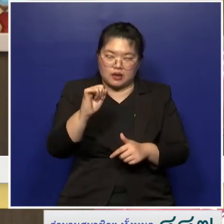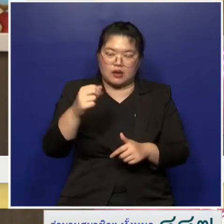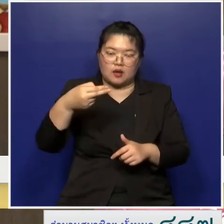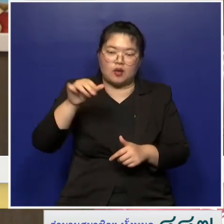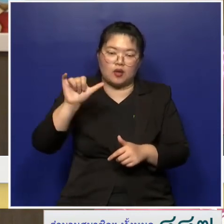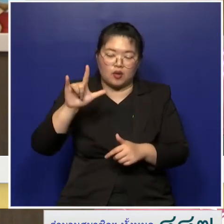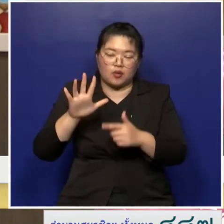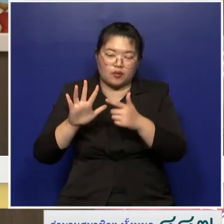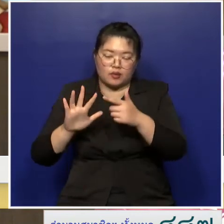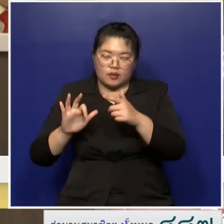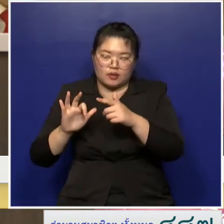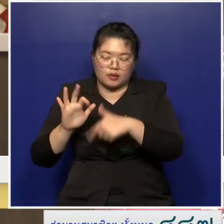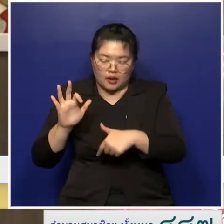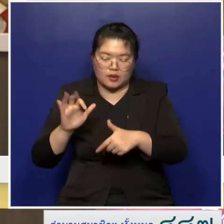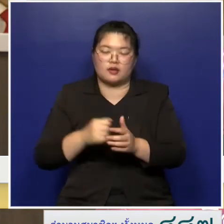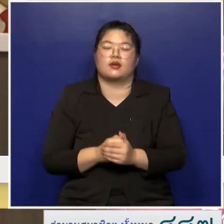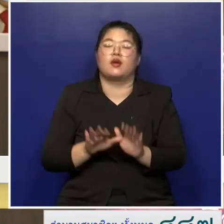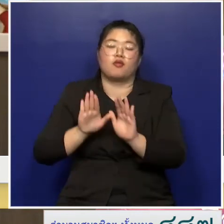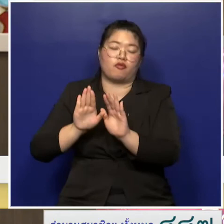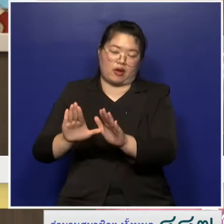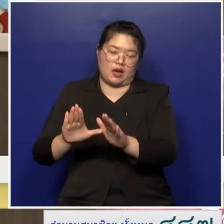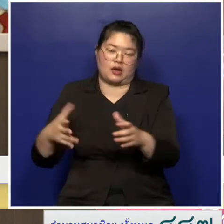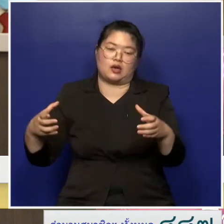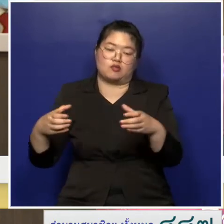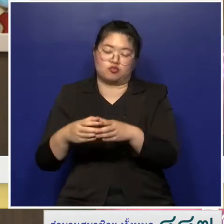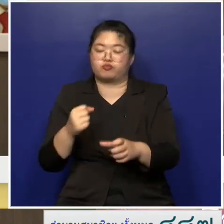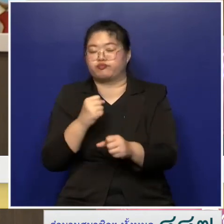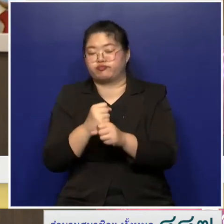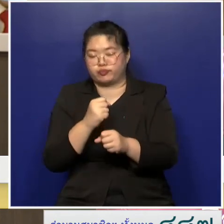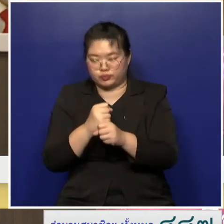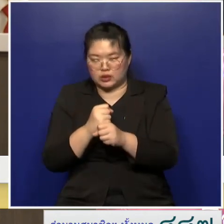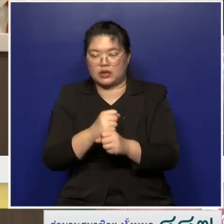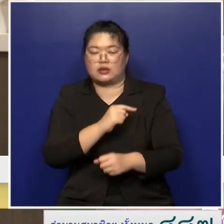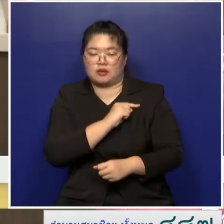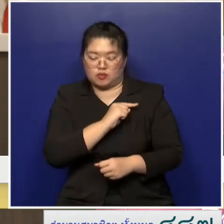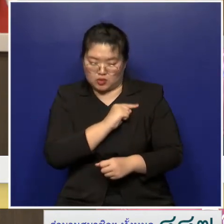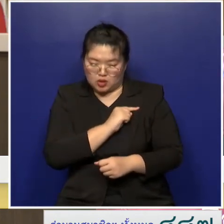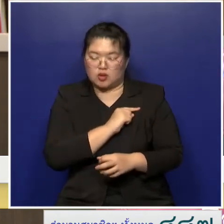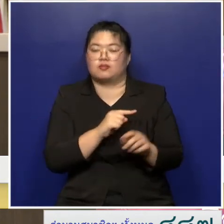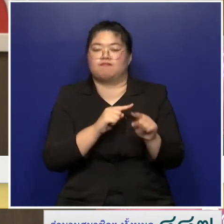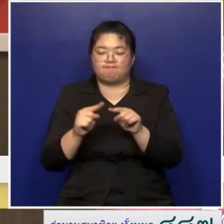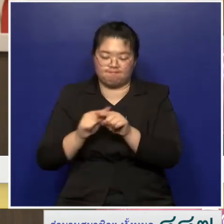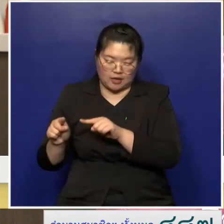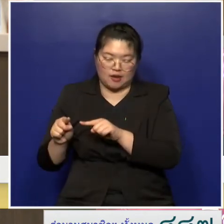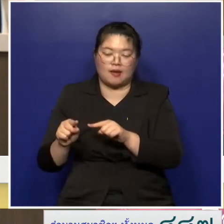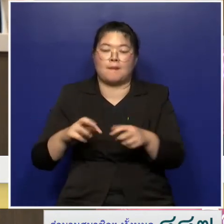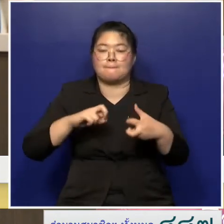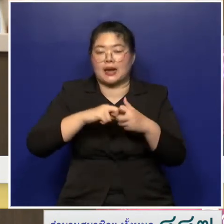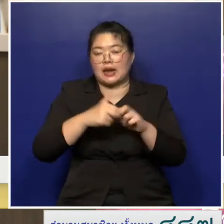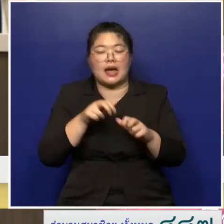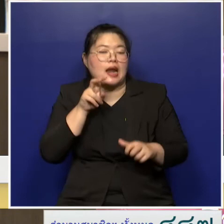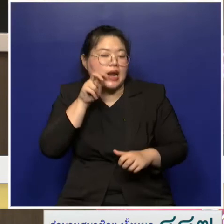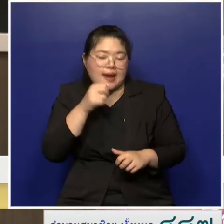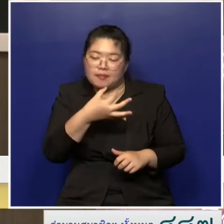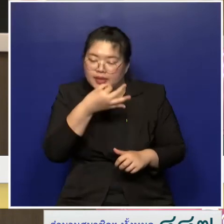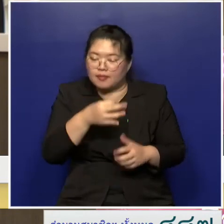ล้ำเภอจัหวัดะทองถินและเกี่ยวข้้อง ได้ลไปแ้ไขปัญหาให้เกษตรก